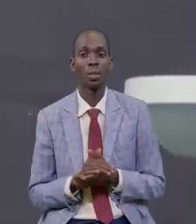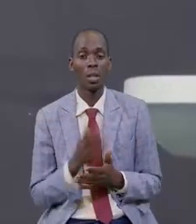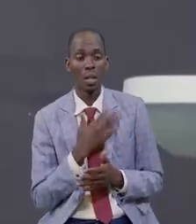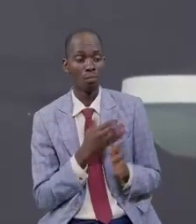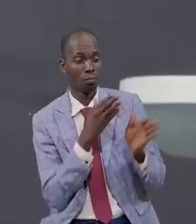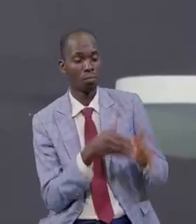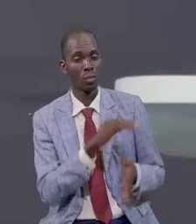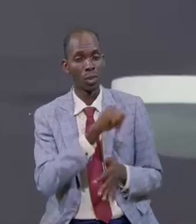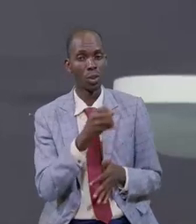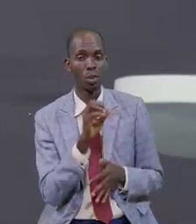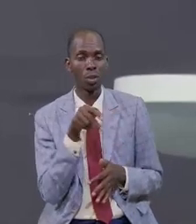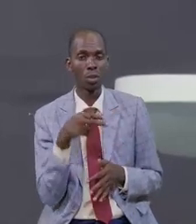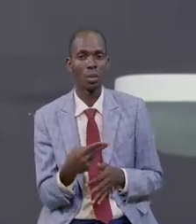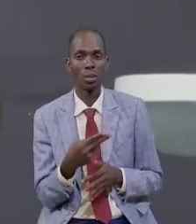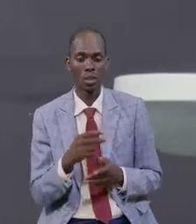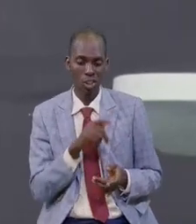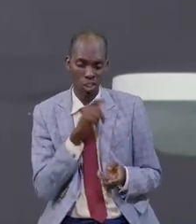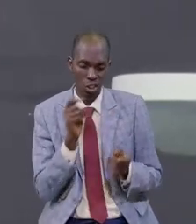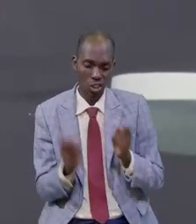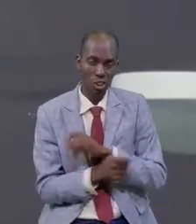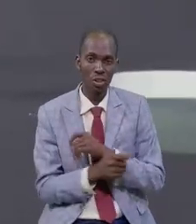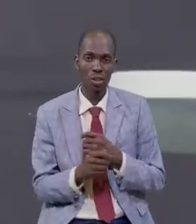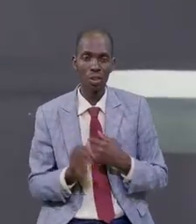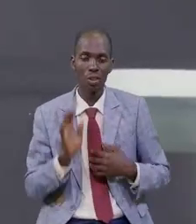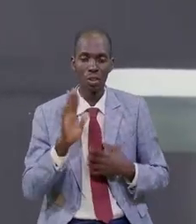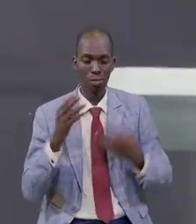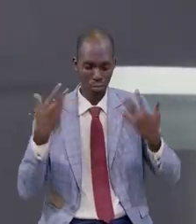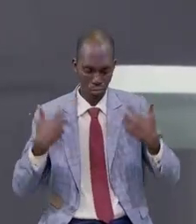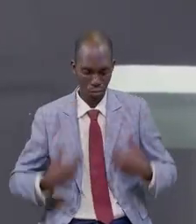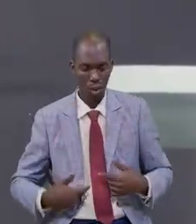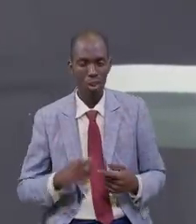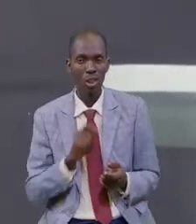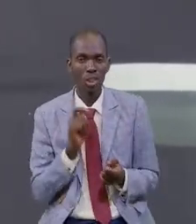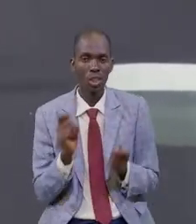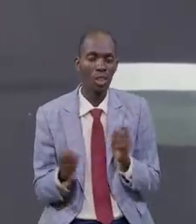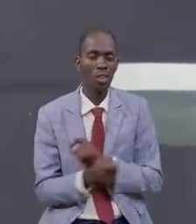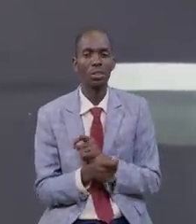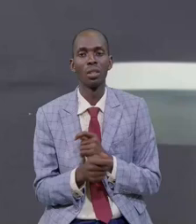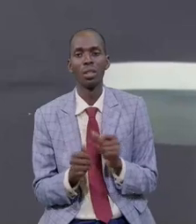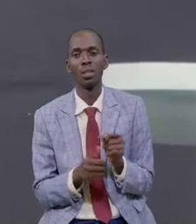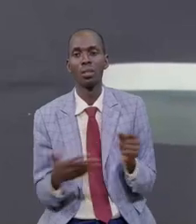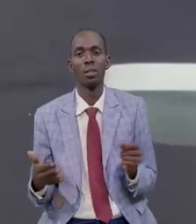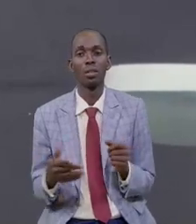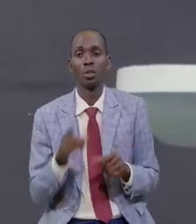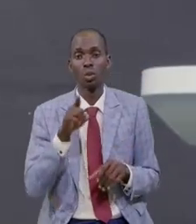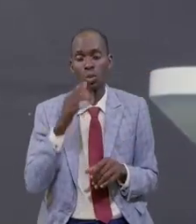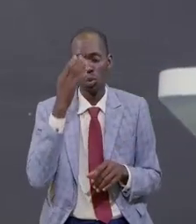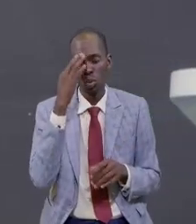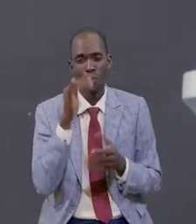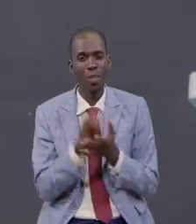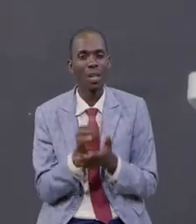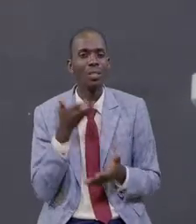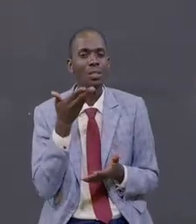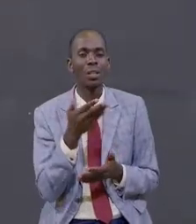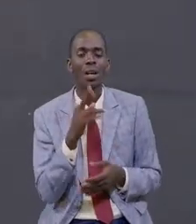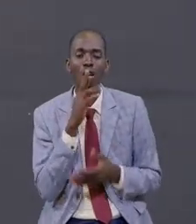Joseph a changé de vêtements a changé d'apparence il y a des gens qui ne comprennent